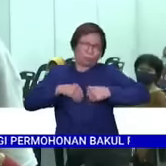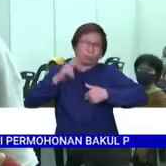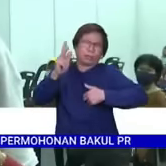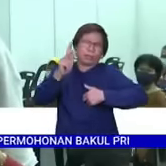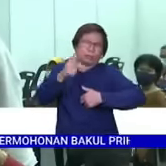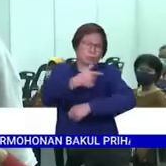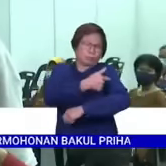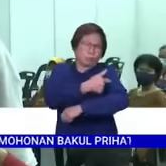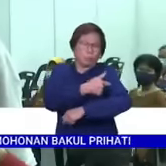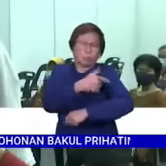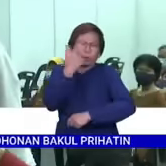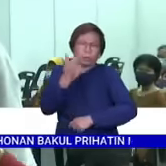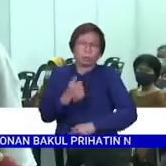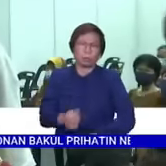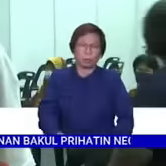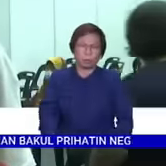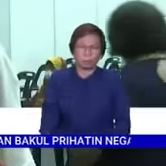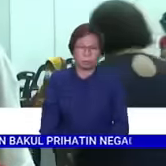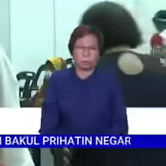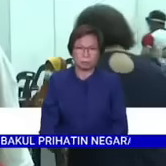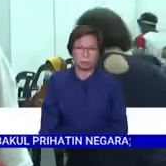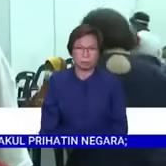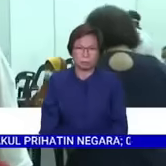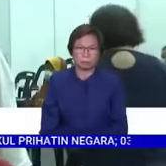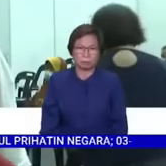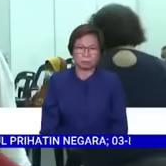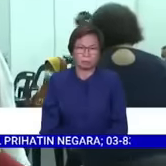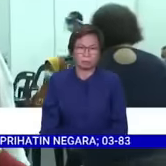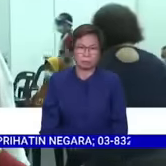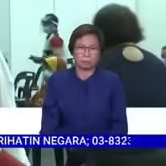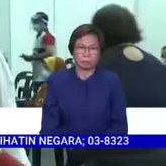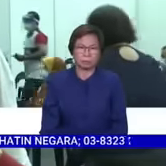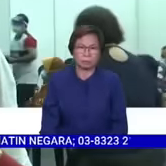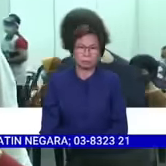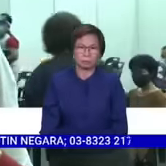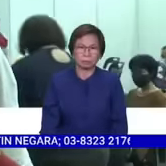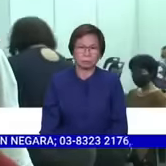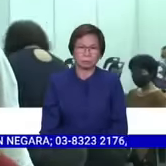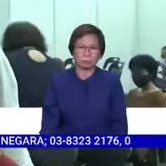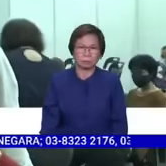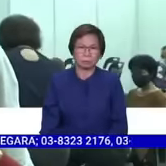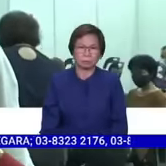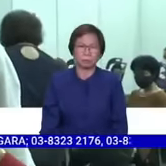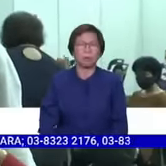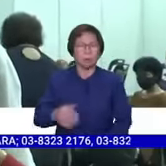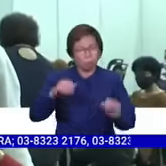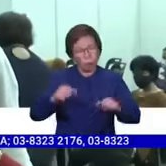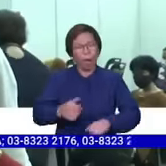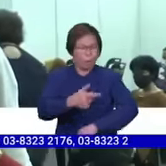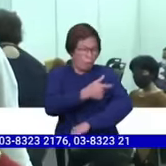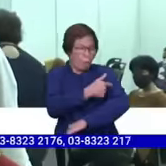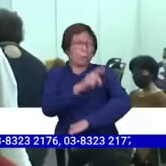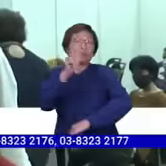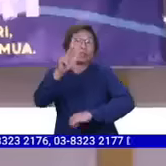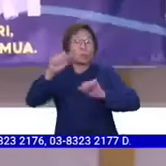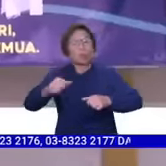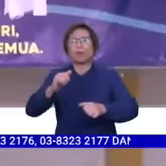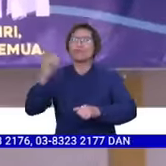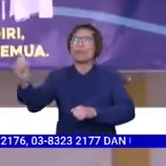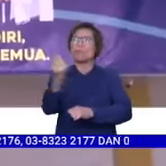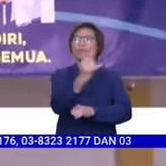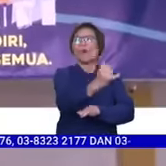ada tanda sih sebelah tablet bisa Emmanuel yang kita minat Dah senang